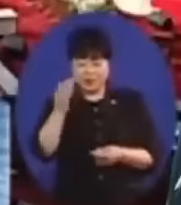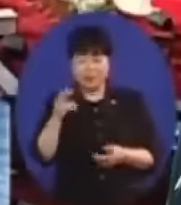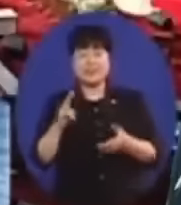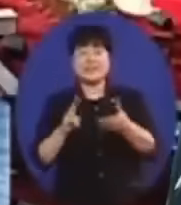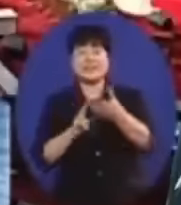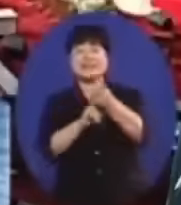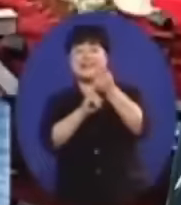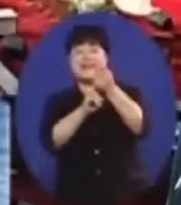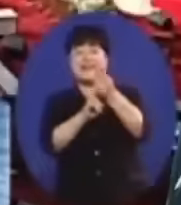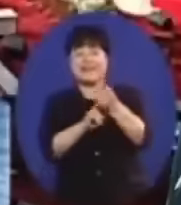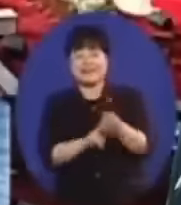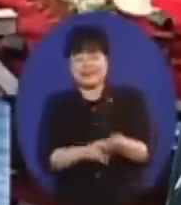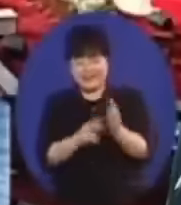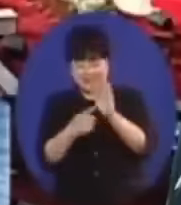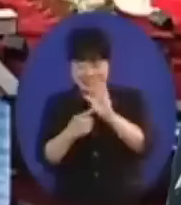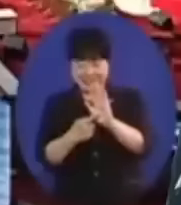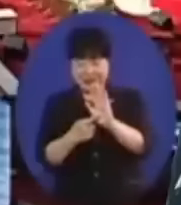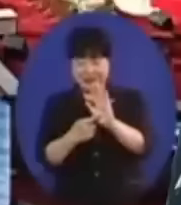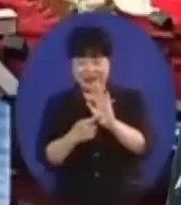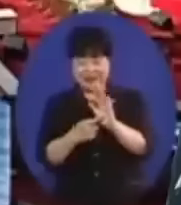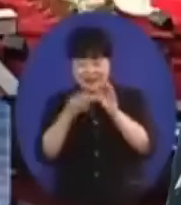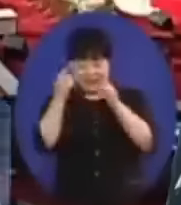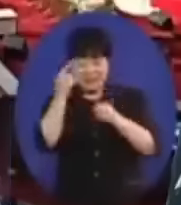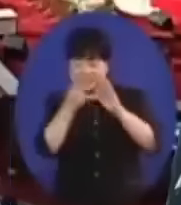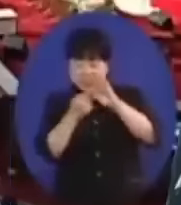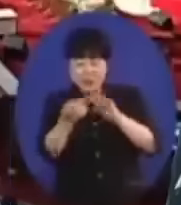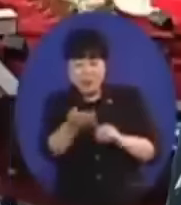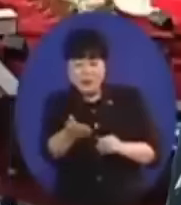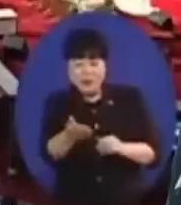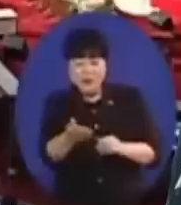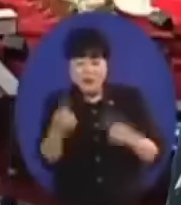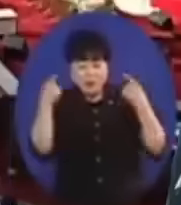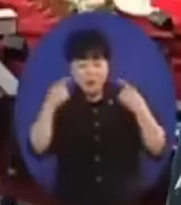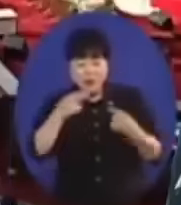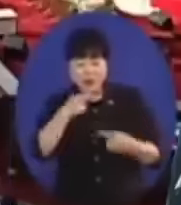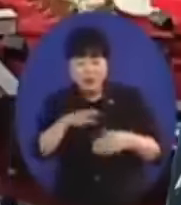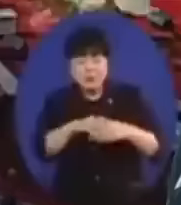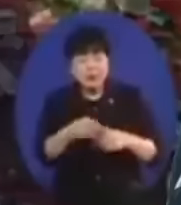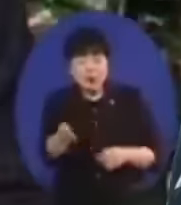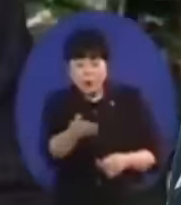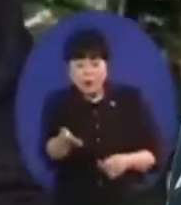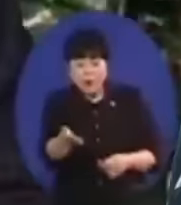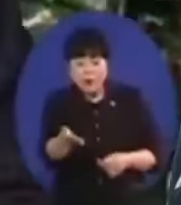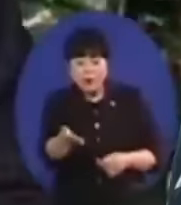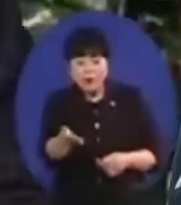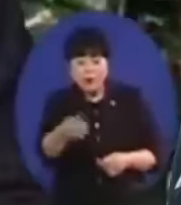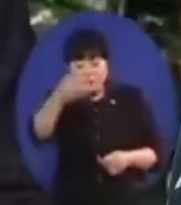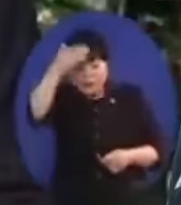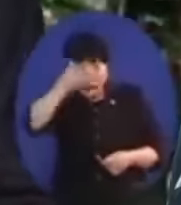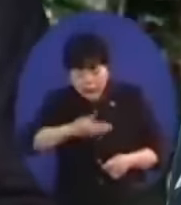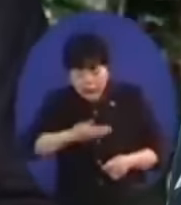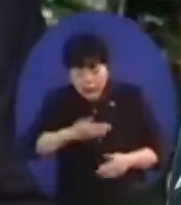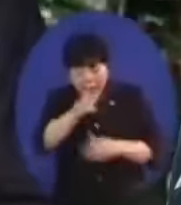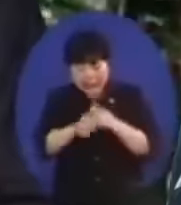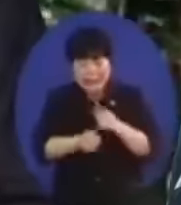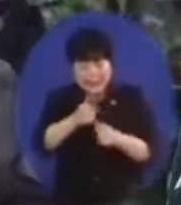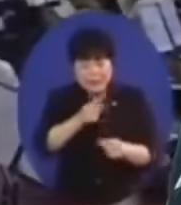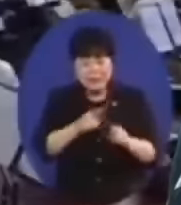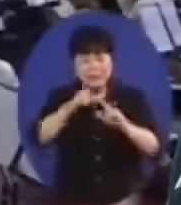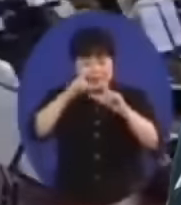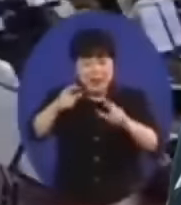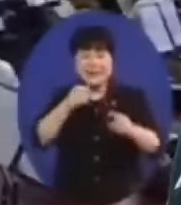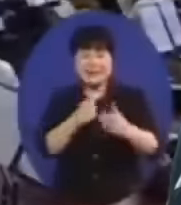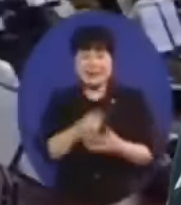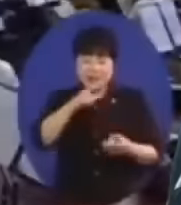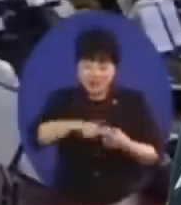기적이 언제나 따라오는 것입니다. 눈에는 아무 증거 안 보이고 귀에는 아무 소리 안 들리고 손에는 잡히는 게 없고 내 앞길 캄캄해도 하나님이